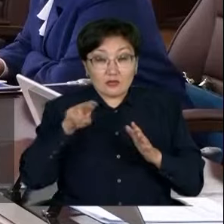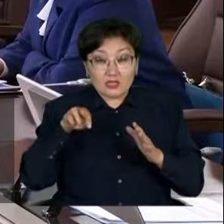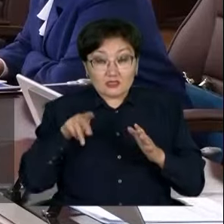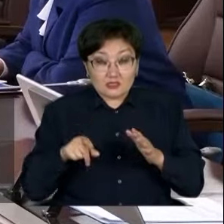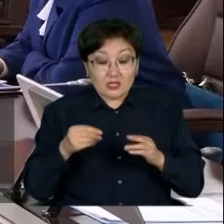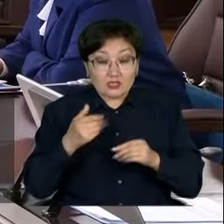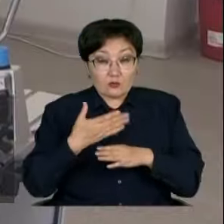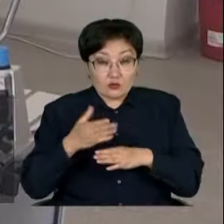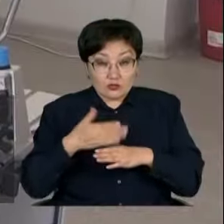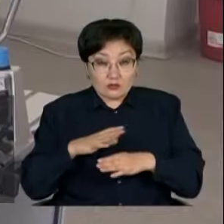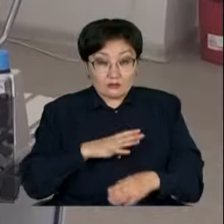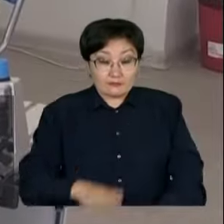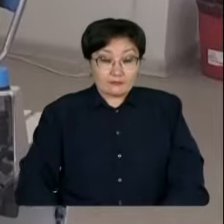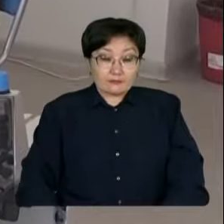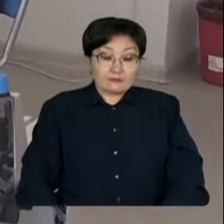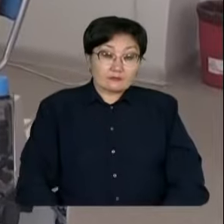теңге бөлінді.